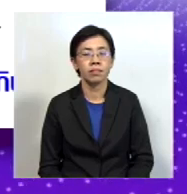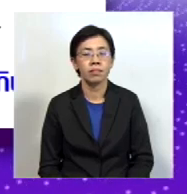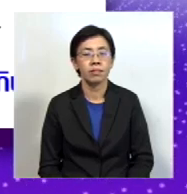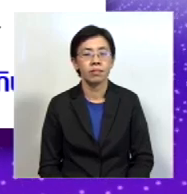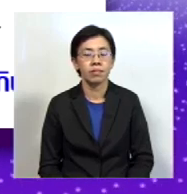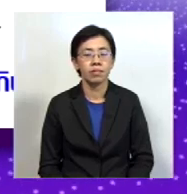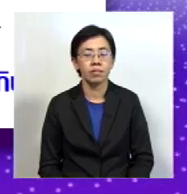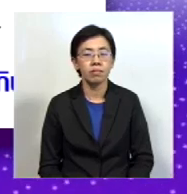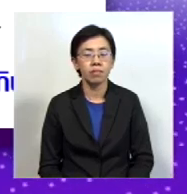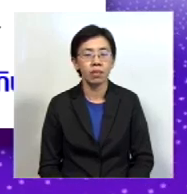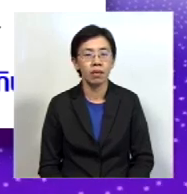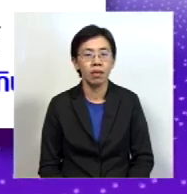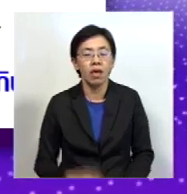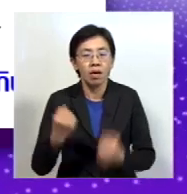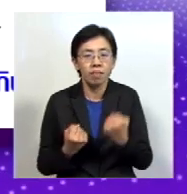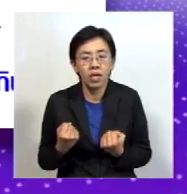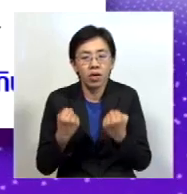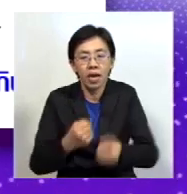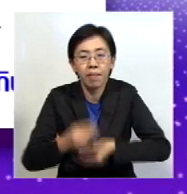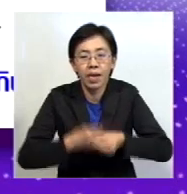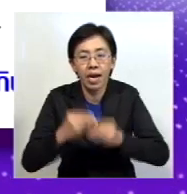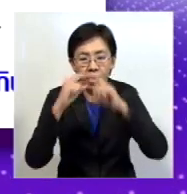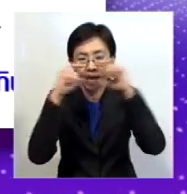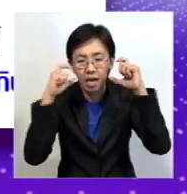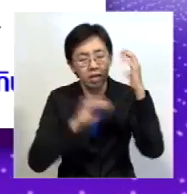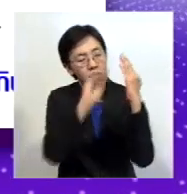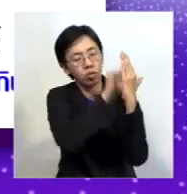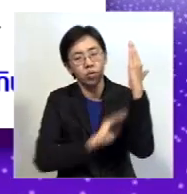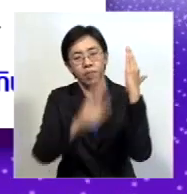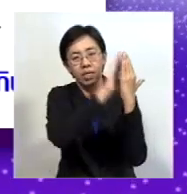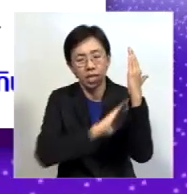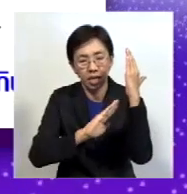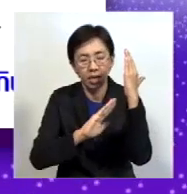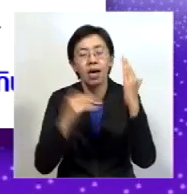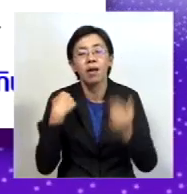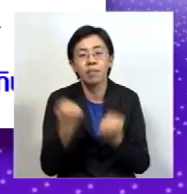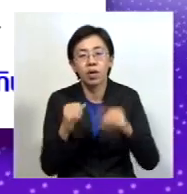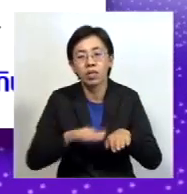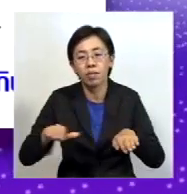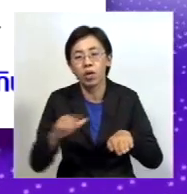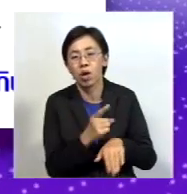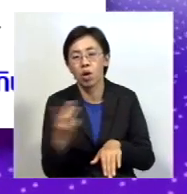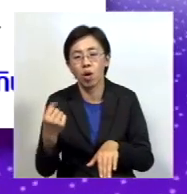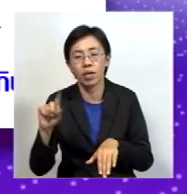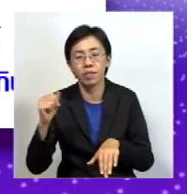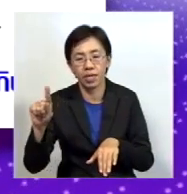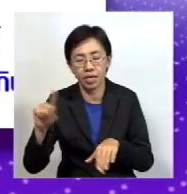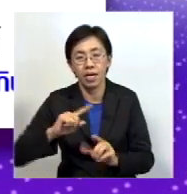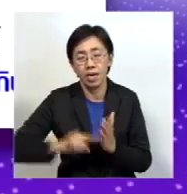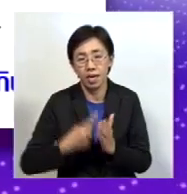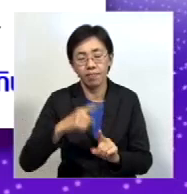เตรียมจัดคาราวานรถโมบายออกไปจำหน่ายหน้ากากอนามัยทั่วประเทศ111คันนะครับโดยจะเริ่ม5มีนาค